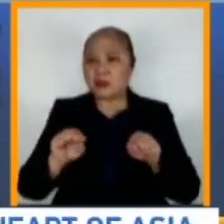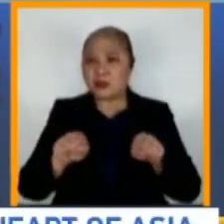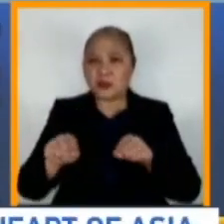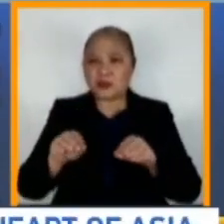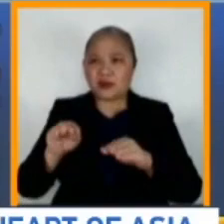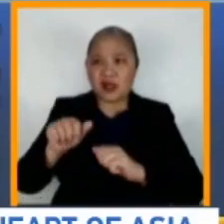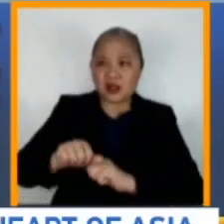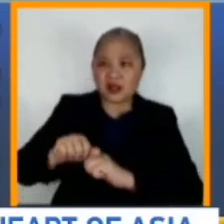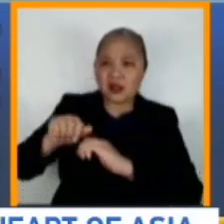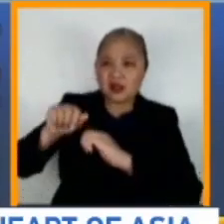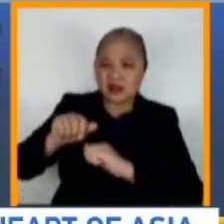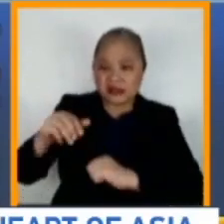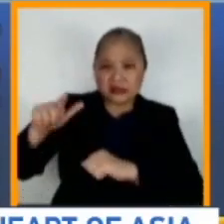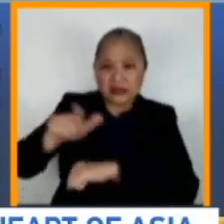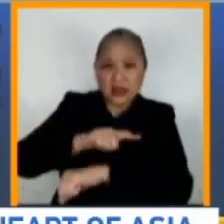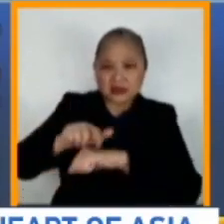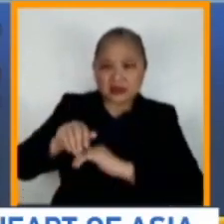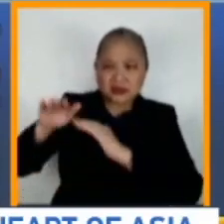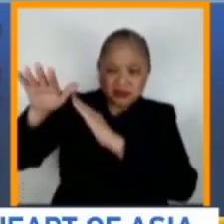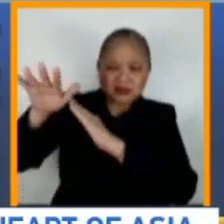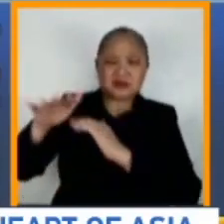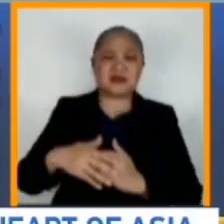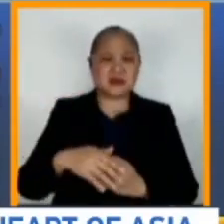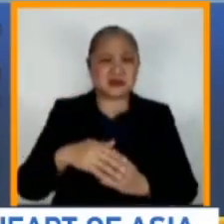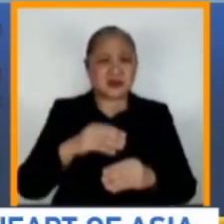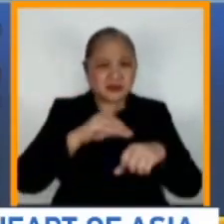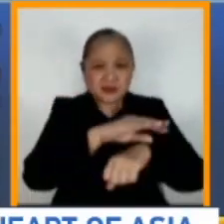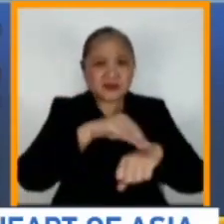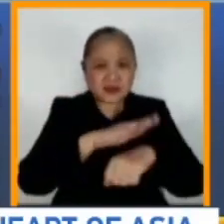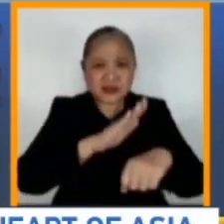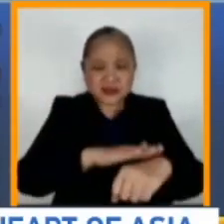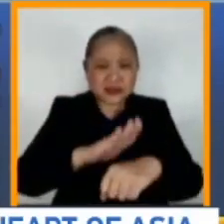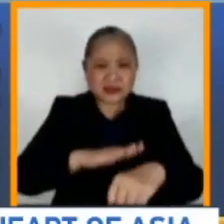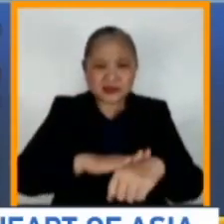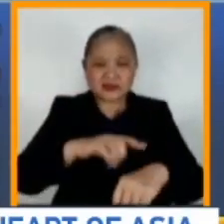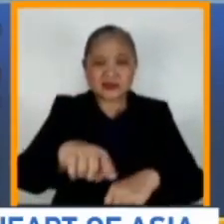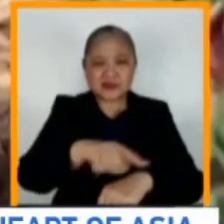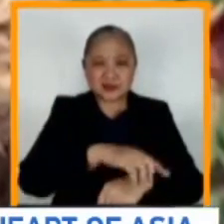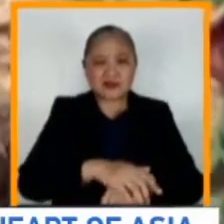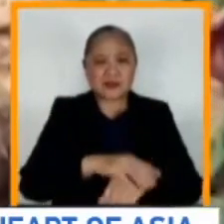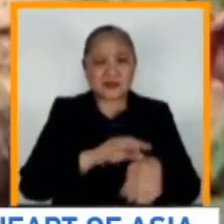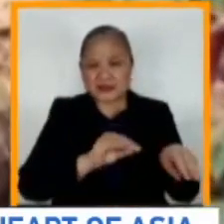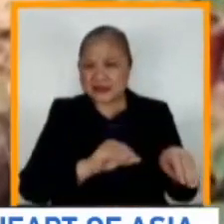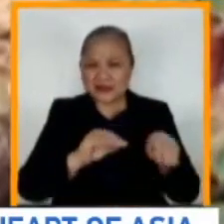Na-advise na po ni sila ng kuwan sa area, evacuate.